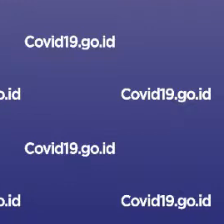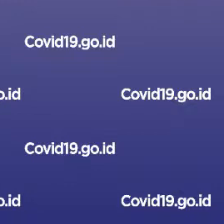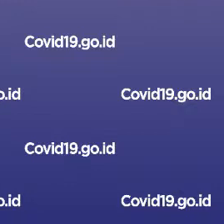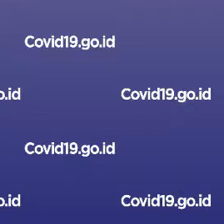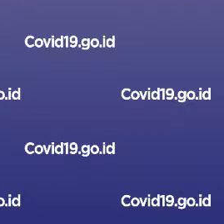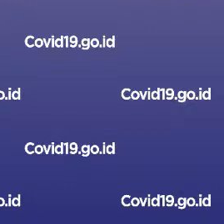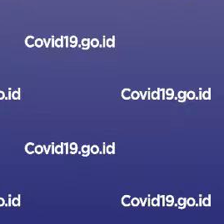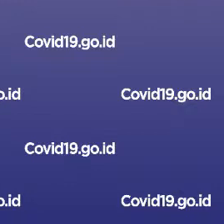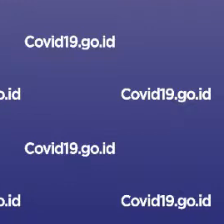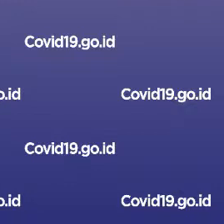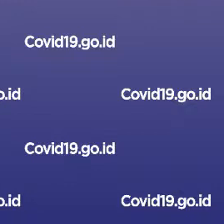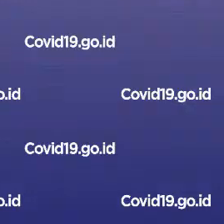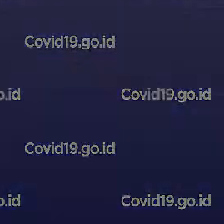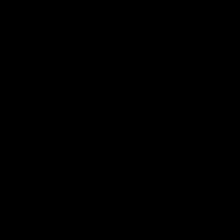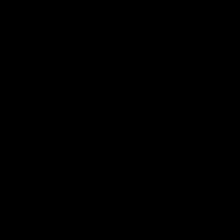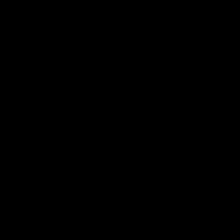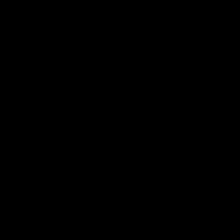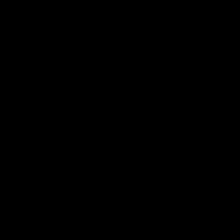Satu, bumper.